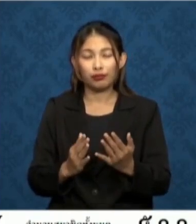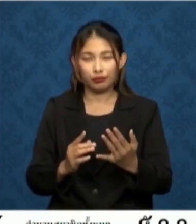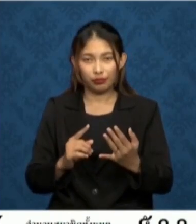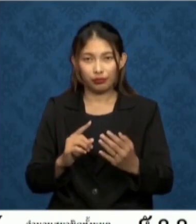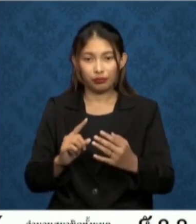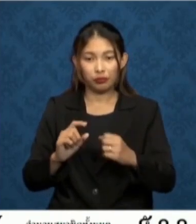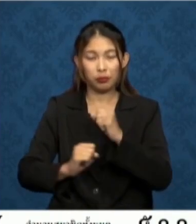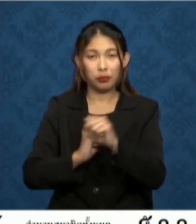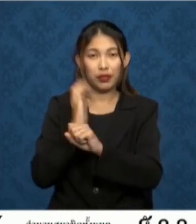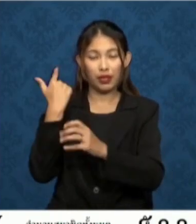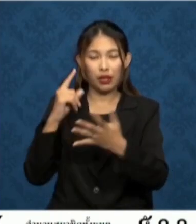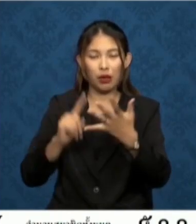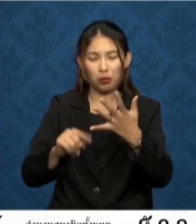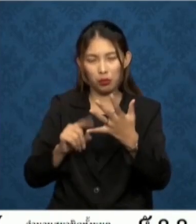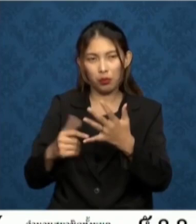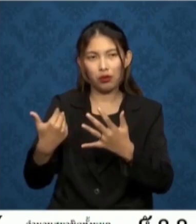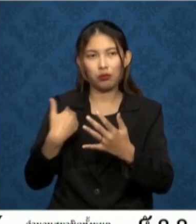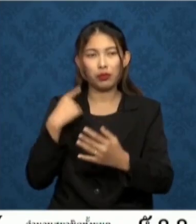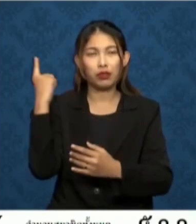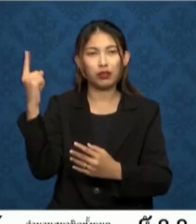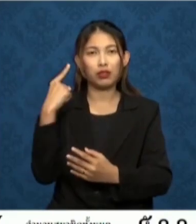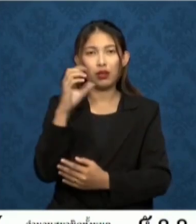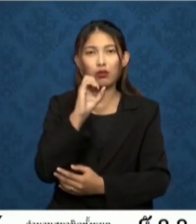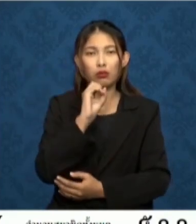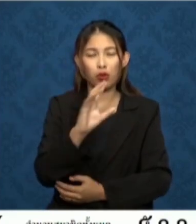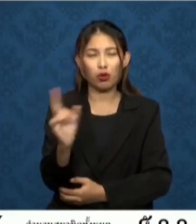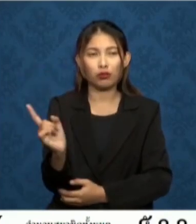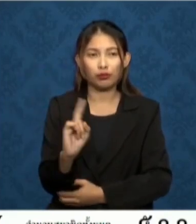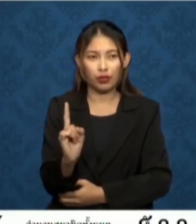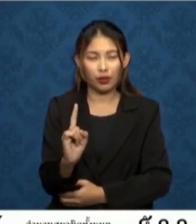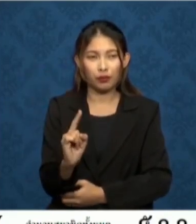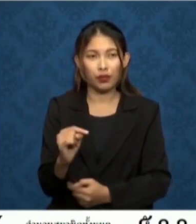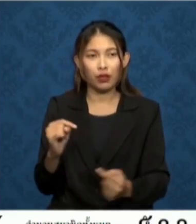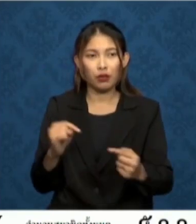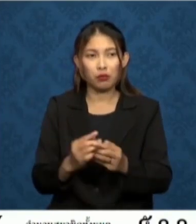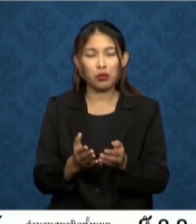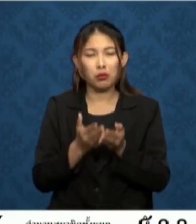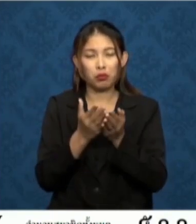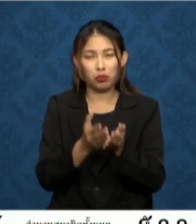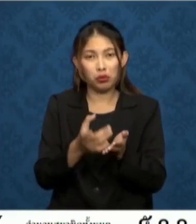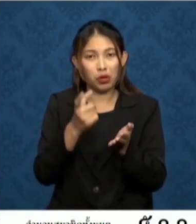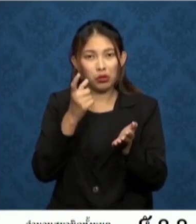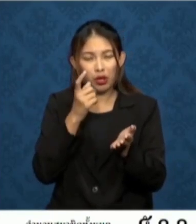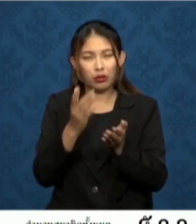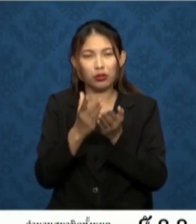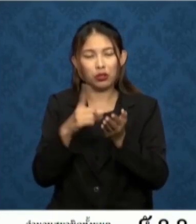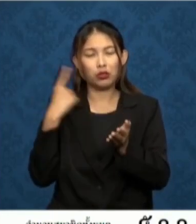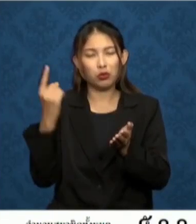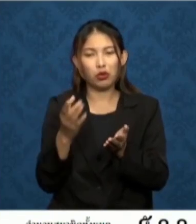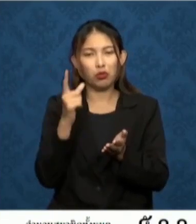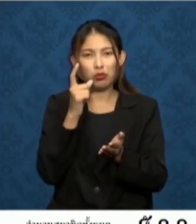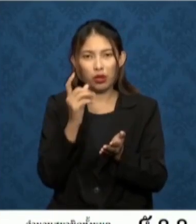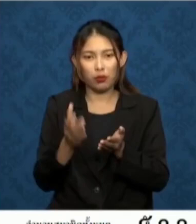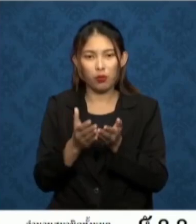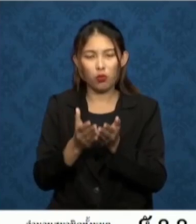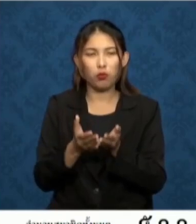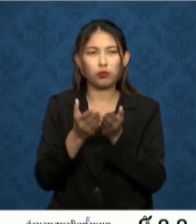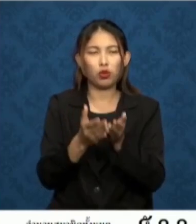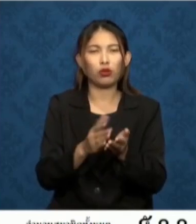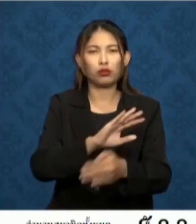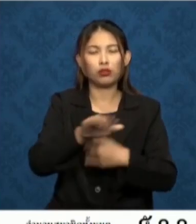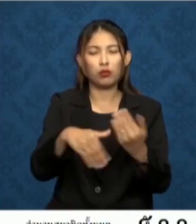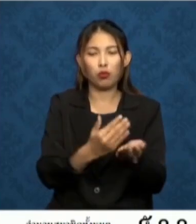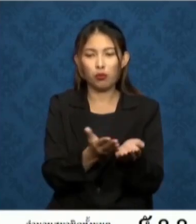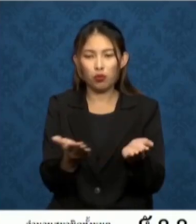าการท่องเที่ยวแห่งประเทศไทยได้ออกมาระบุว่ามีเรือสำราญขนาดใหญ่เข้ามาในประเทศไทยจำนวน23ล